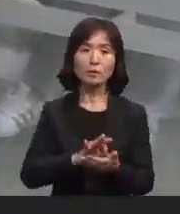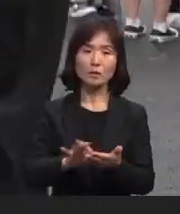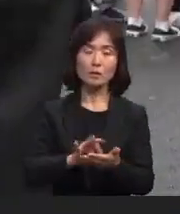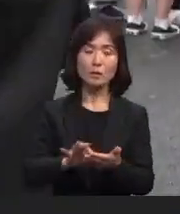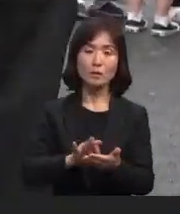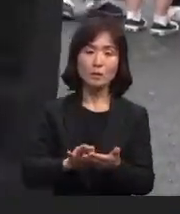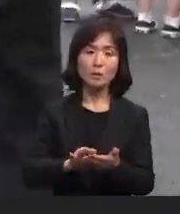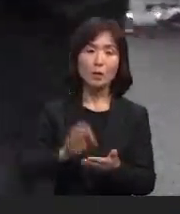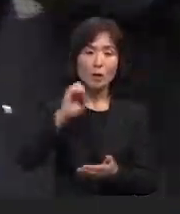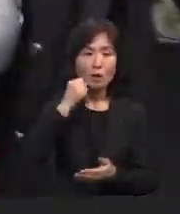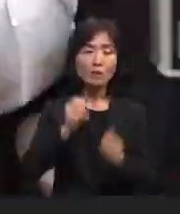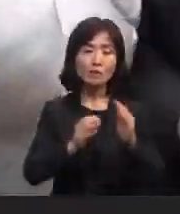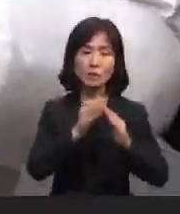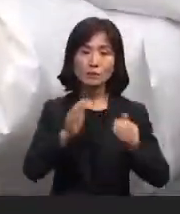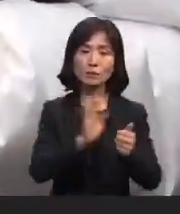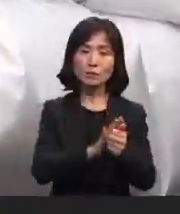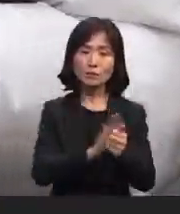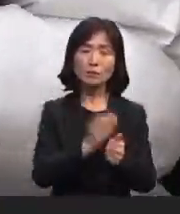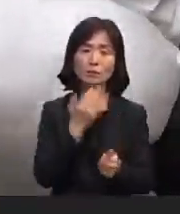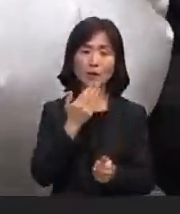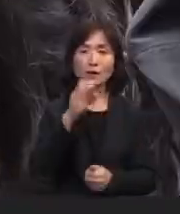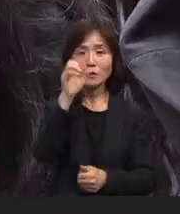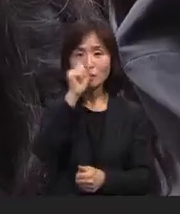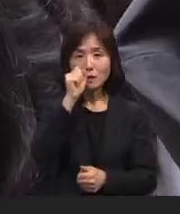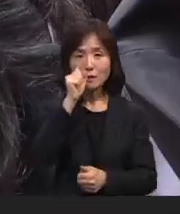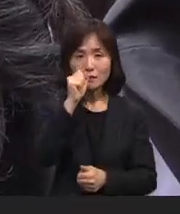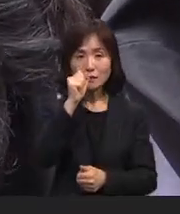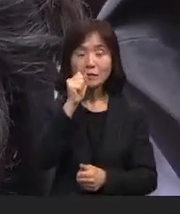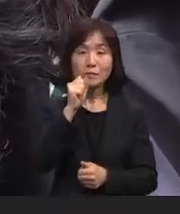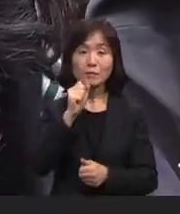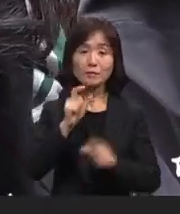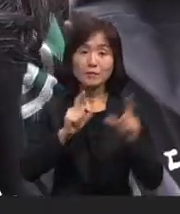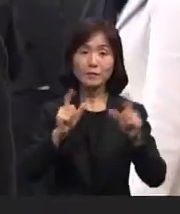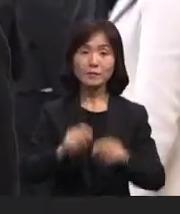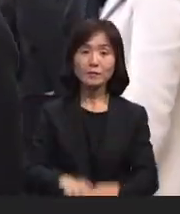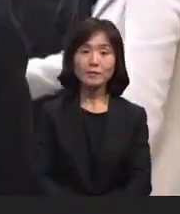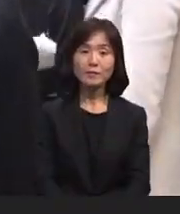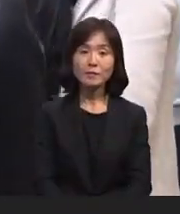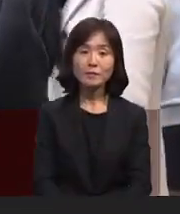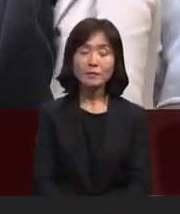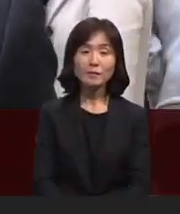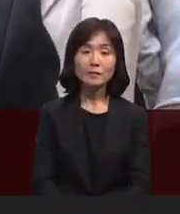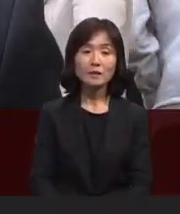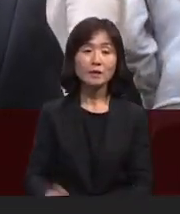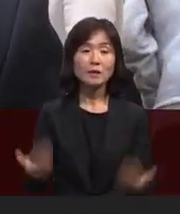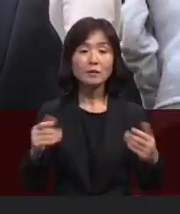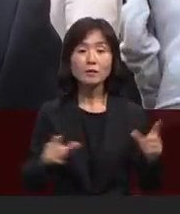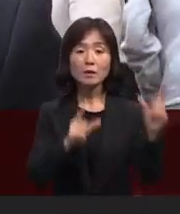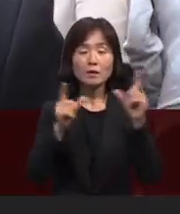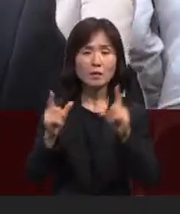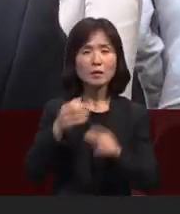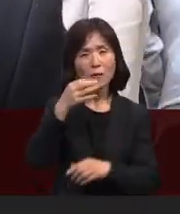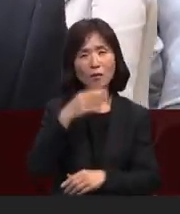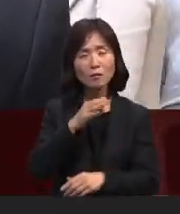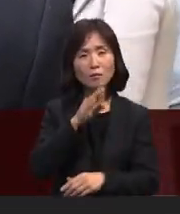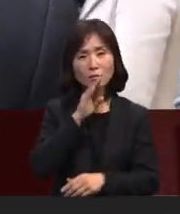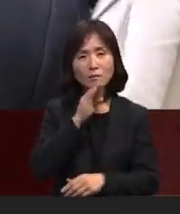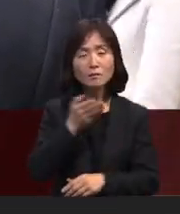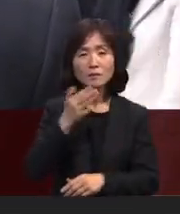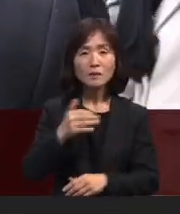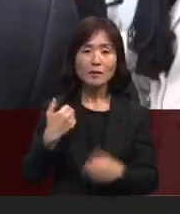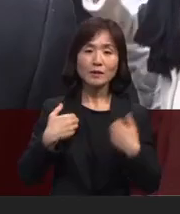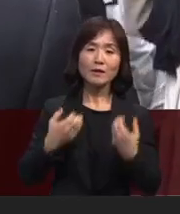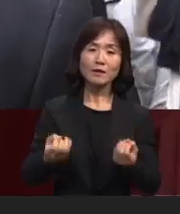사용되고 어려운 이웃도 도울 수 있어 좋다는 반응입니다. 힘든 학교 생활 중에 이런 재미있는 행사를 하게 되어서